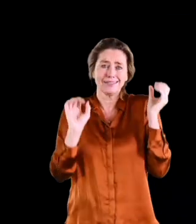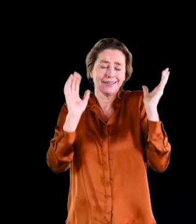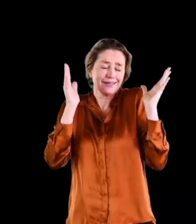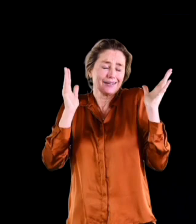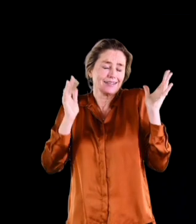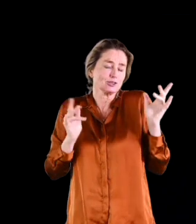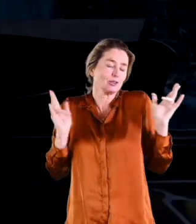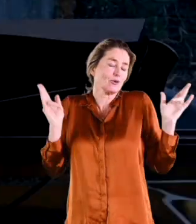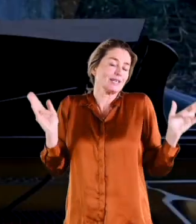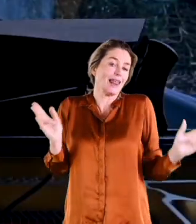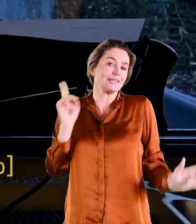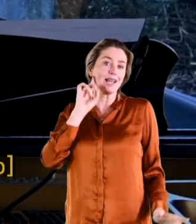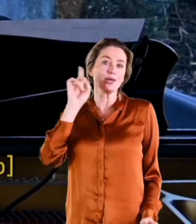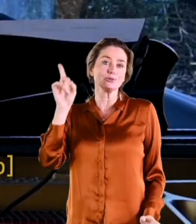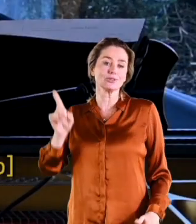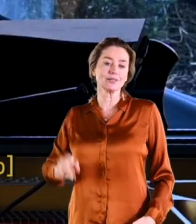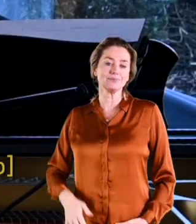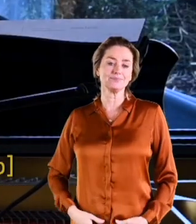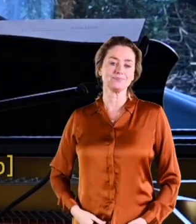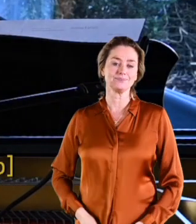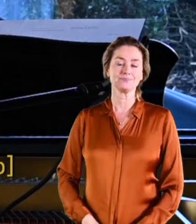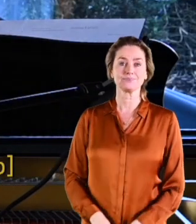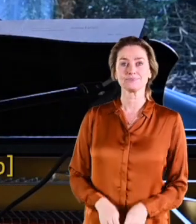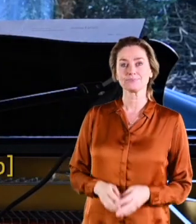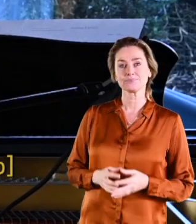veel relaxed luisteren.